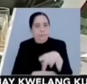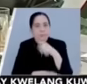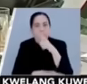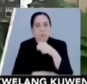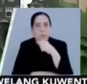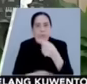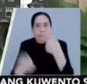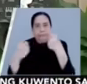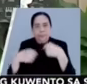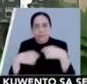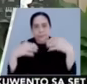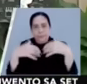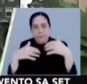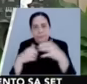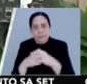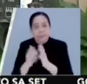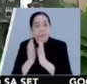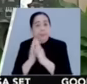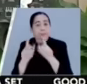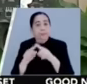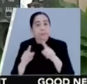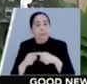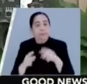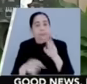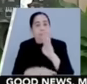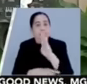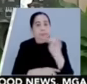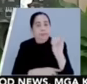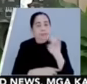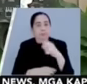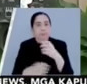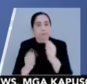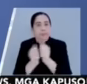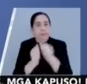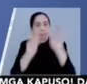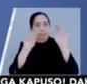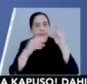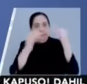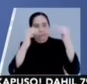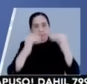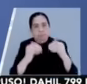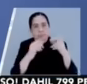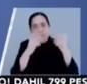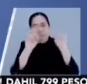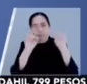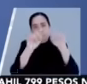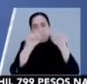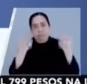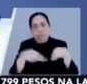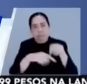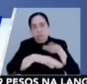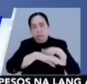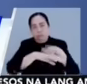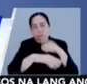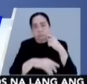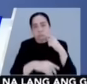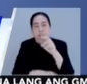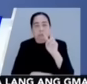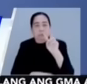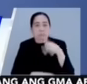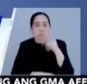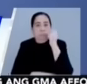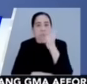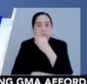pagdinig. Hilingin din nila sa Bureau of Immigration na isama sila sa lookout bulletin. Hinihinga namin ng pahayag si VP Sara at ang Office of the